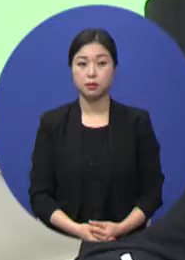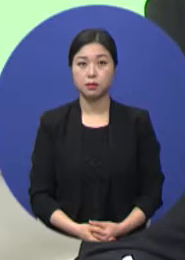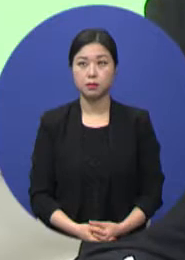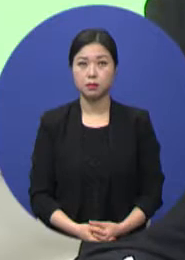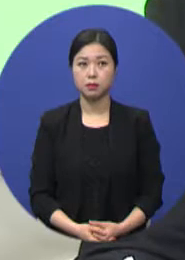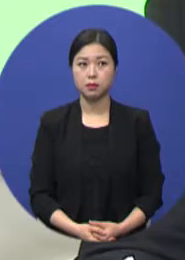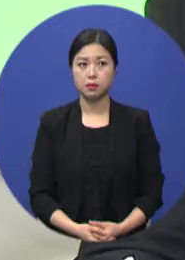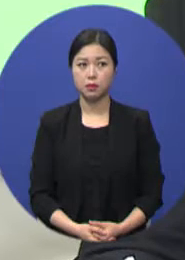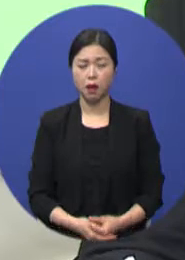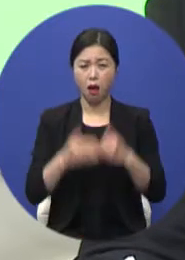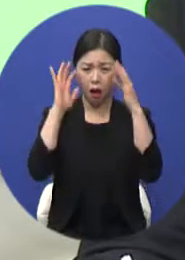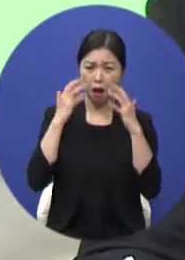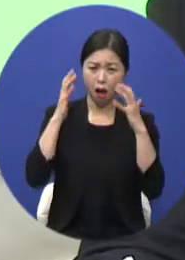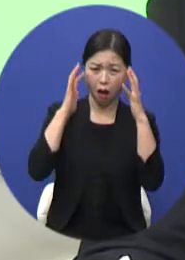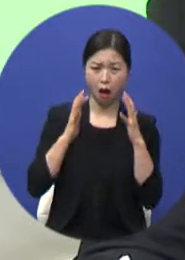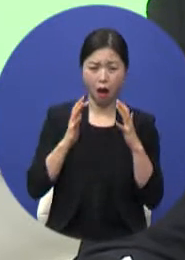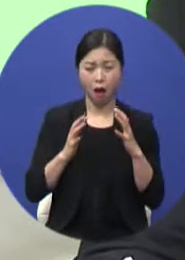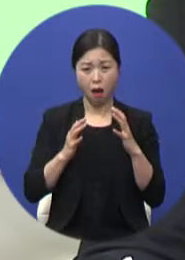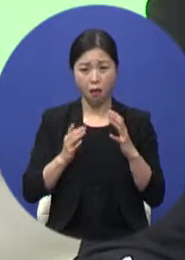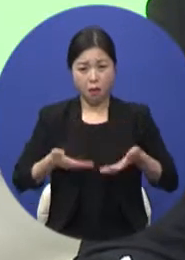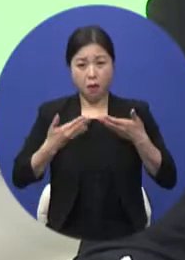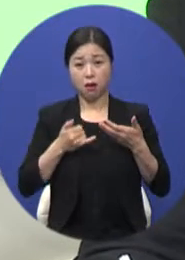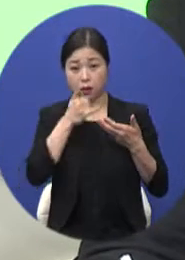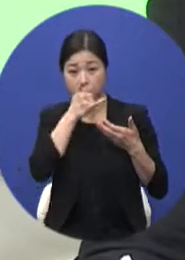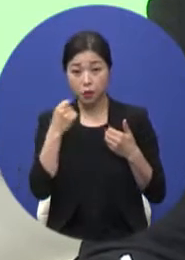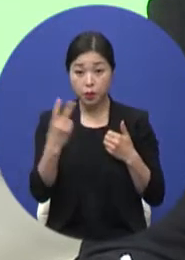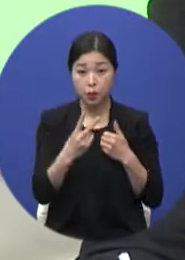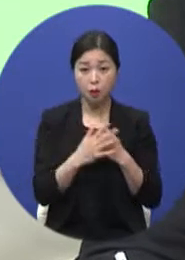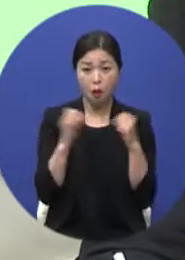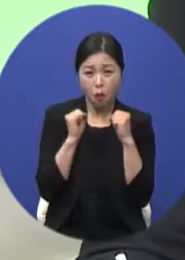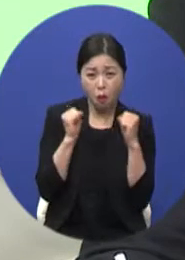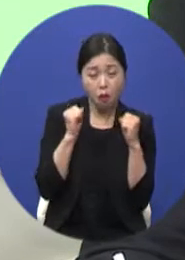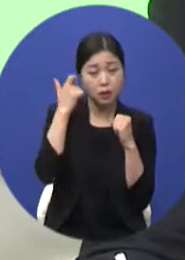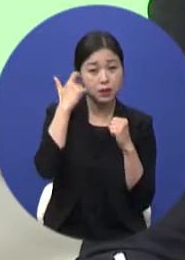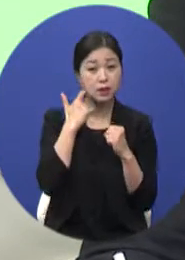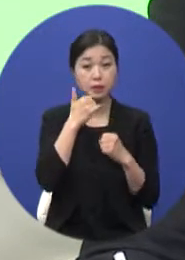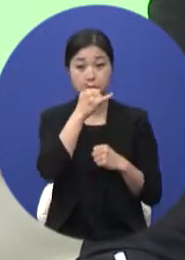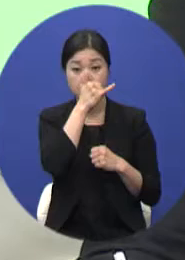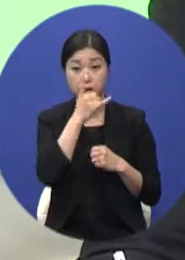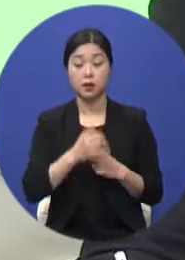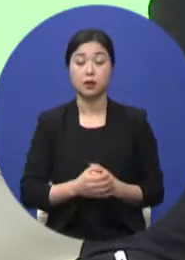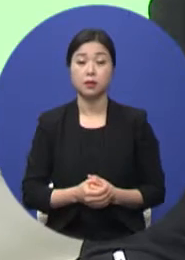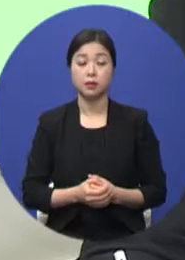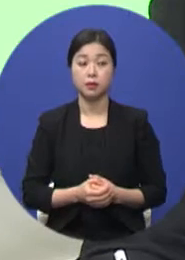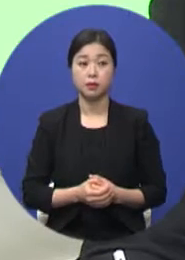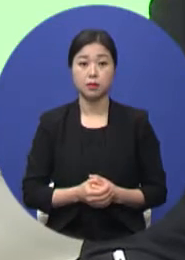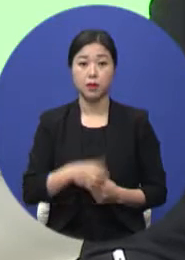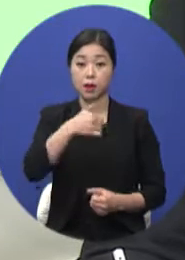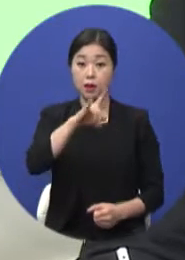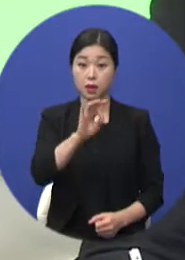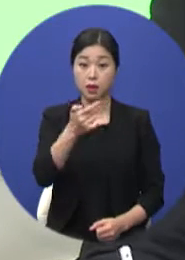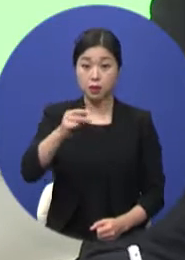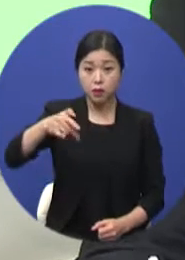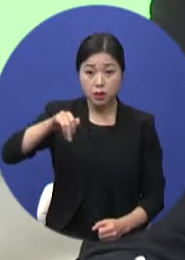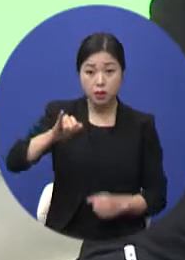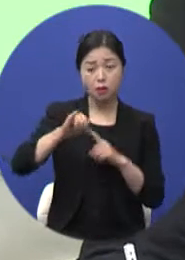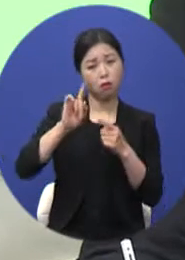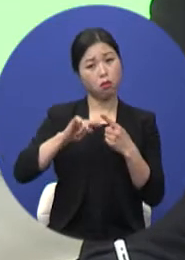빨리 덥기도 하고 또 추운 증상도 느끼게 되고 그래서 저는 이게 갱년기라는 거를